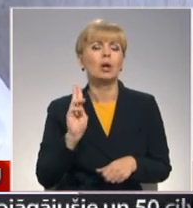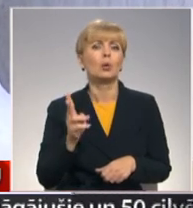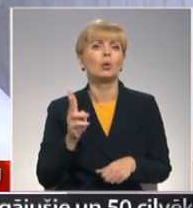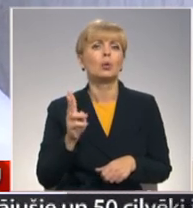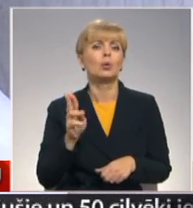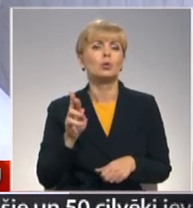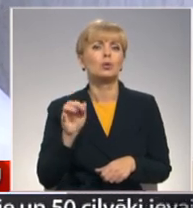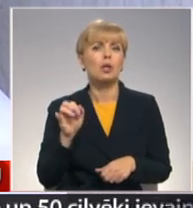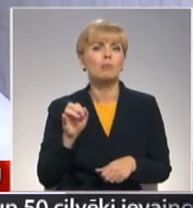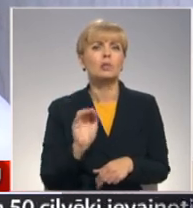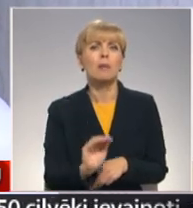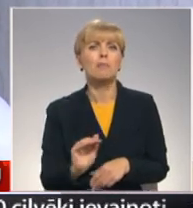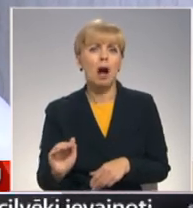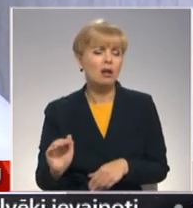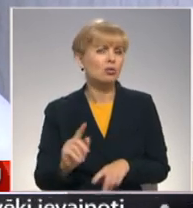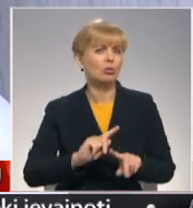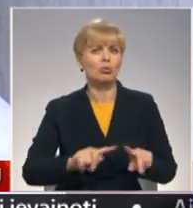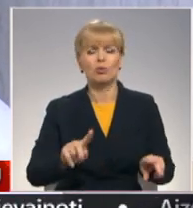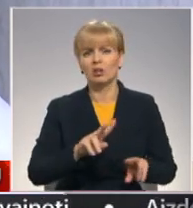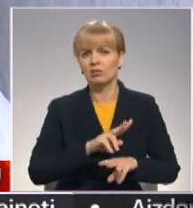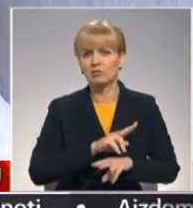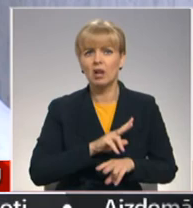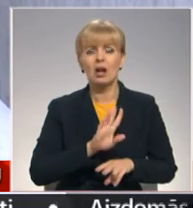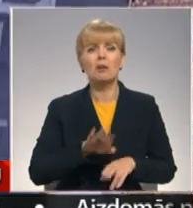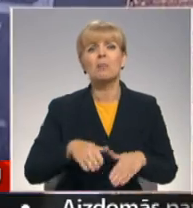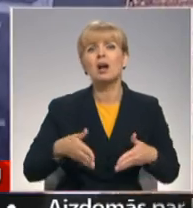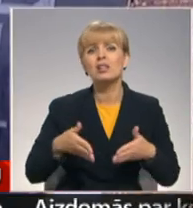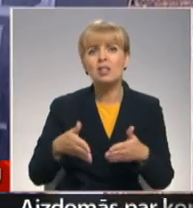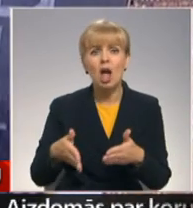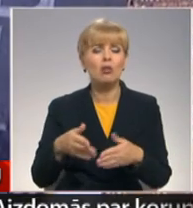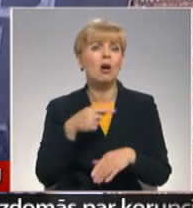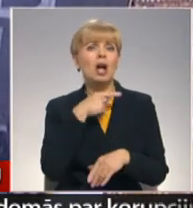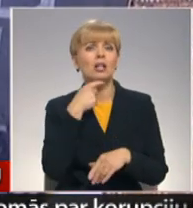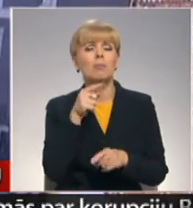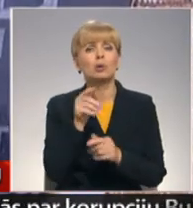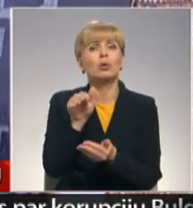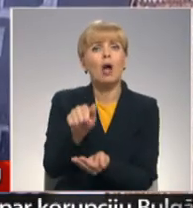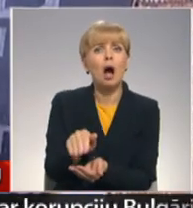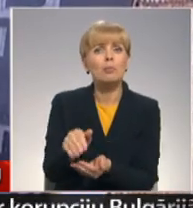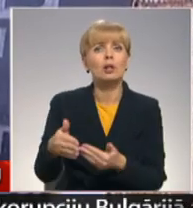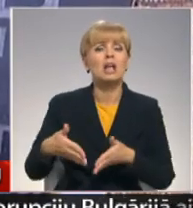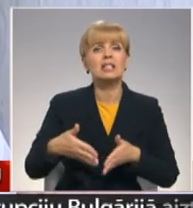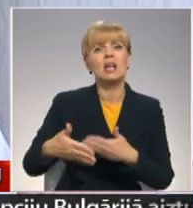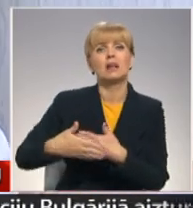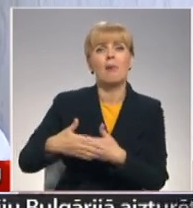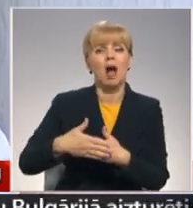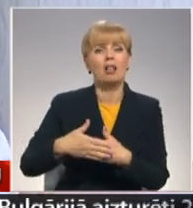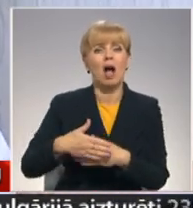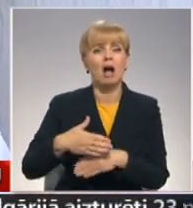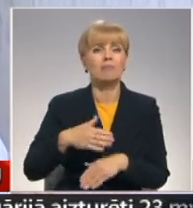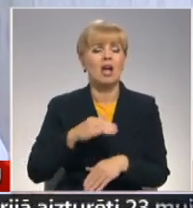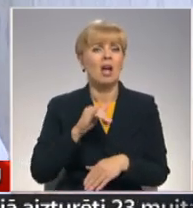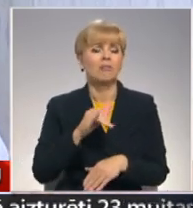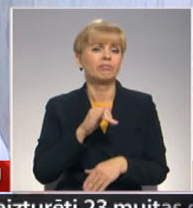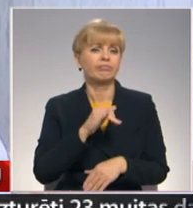Jā. Nu, tas jau, tie mazi jau aizgāja tūlīt vai dieniņās, jau pa ceļu jau. Gribēja turpat apglabāt Cermalā, bet čekisti jau parasti neļāva braukt